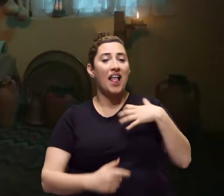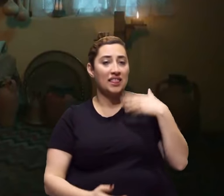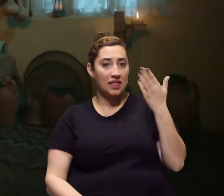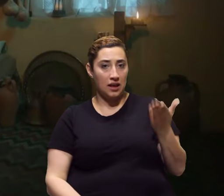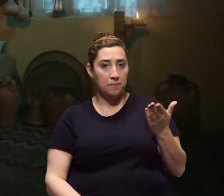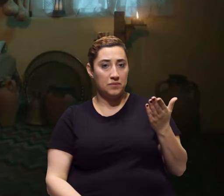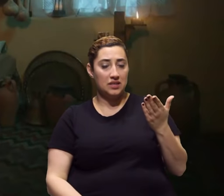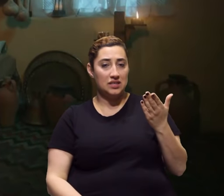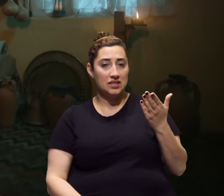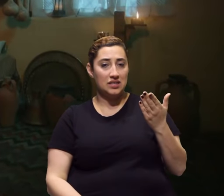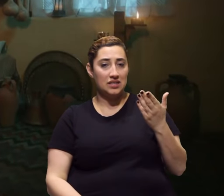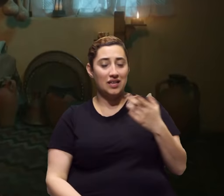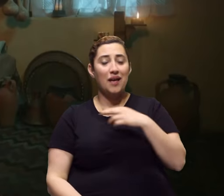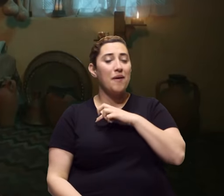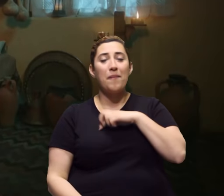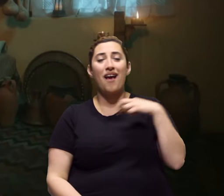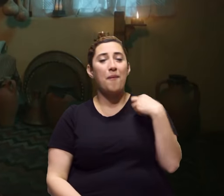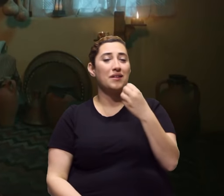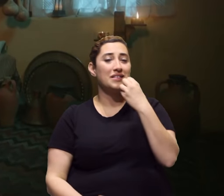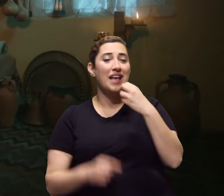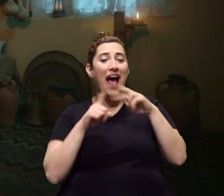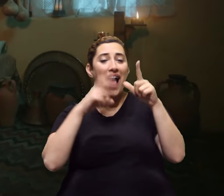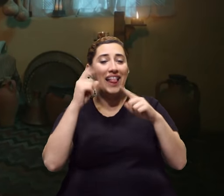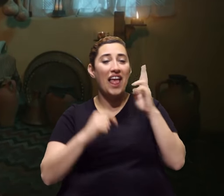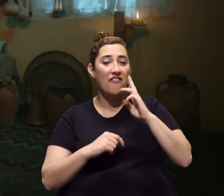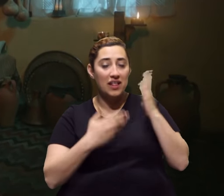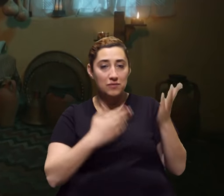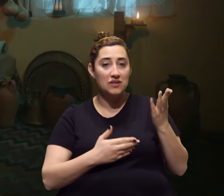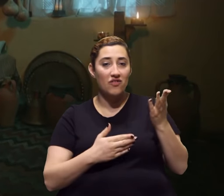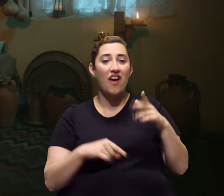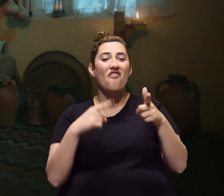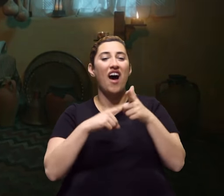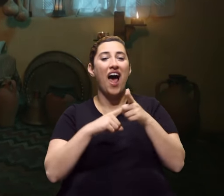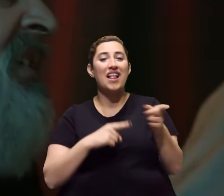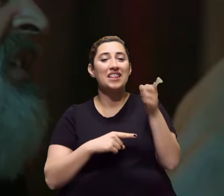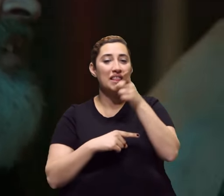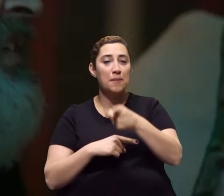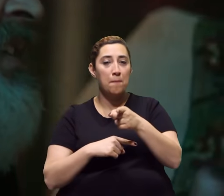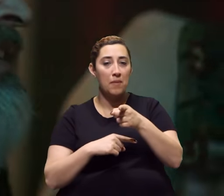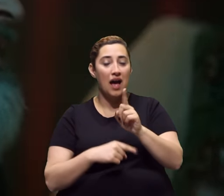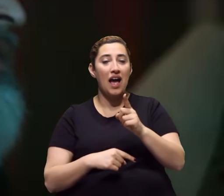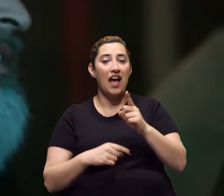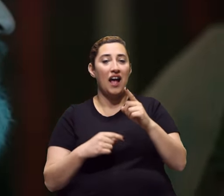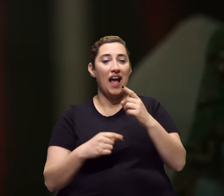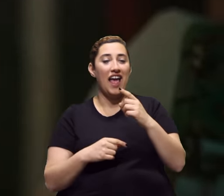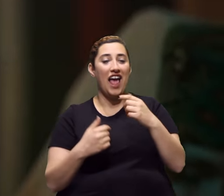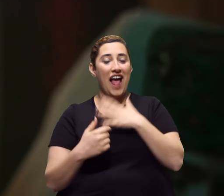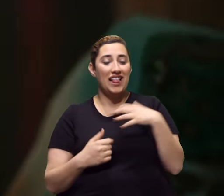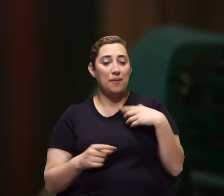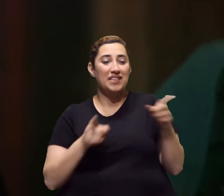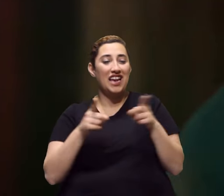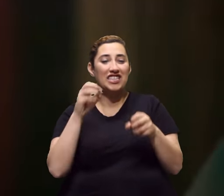validemiz, Hazreti Ali Efendimiz ile Hazreti Fatimatü'z-Zehra validemiz